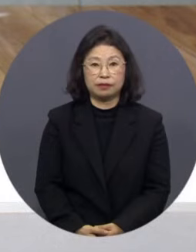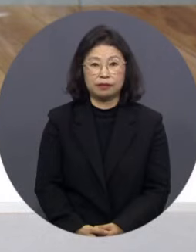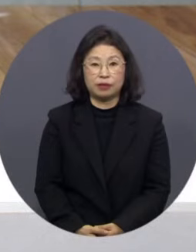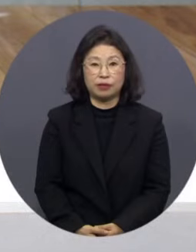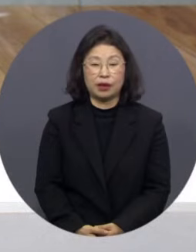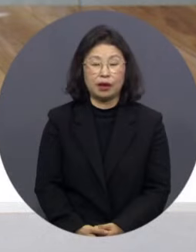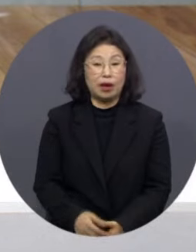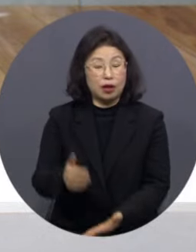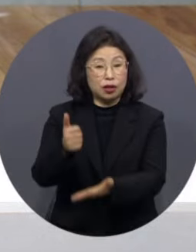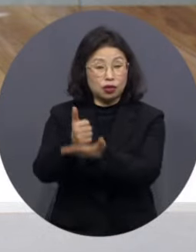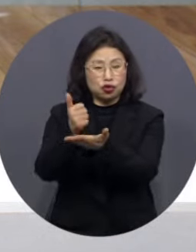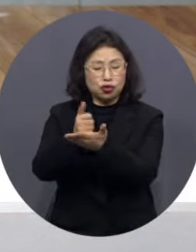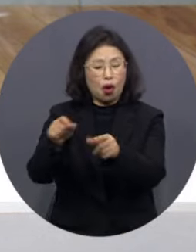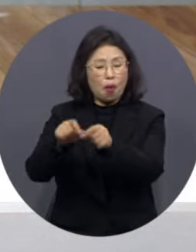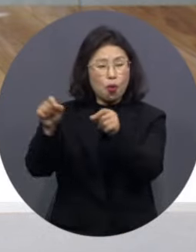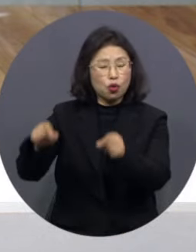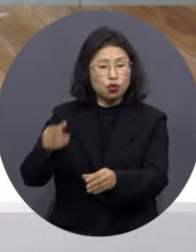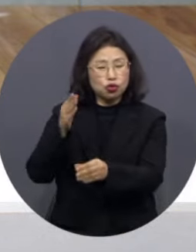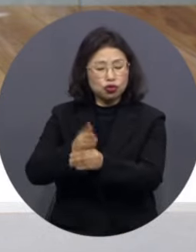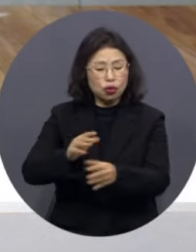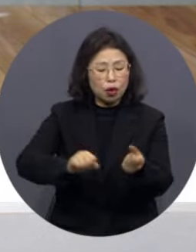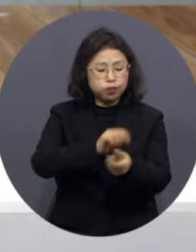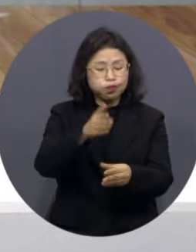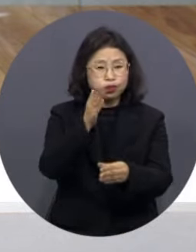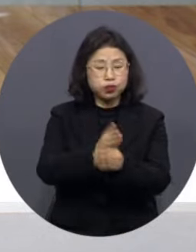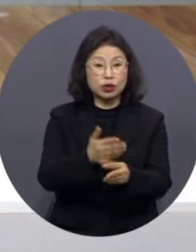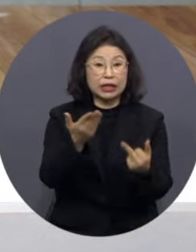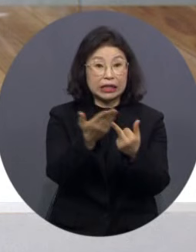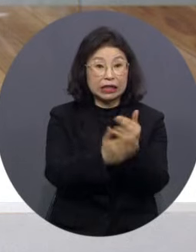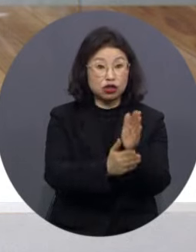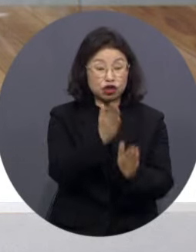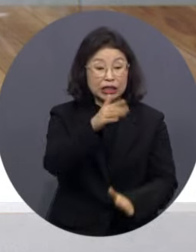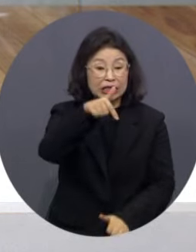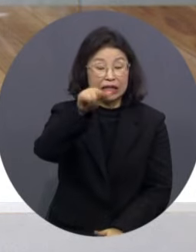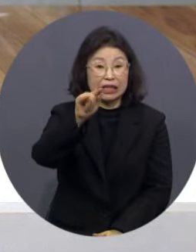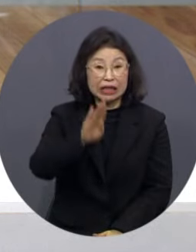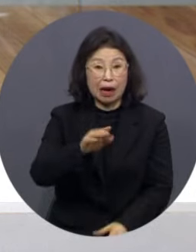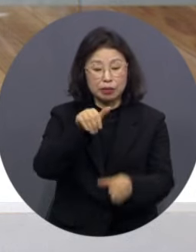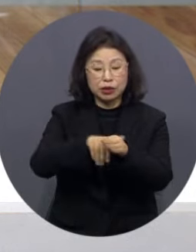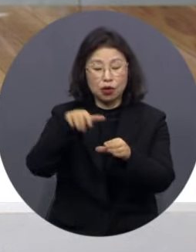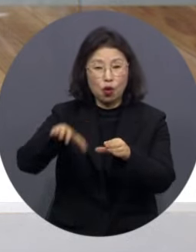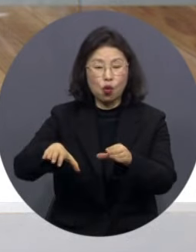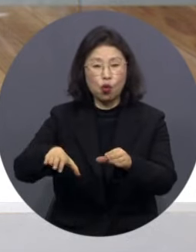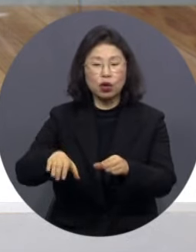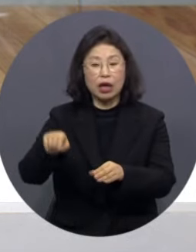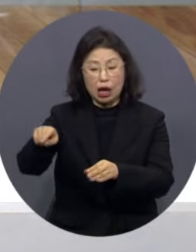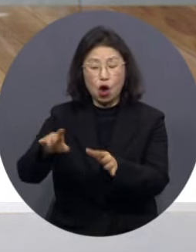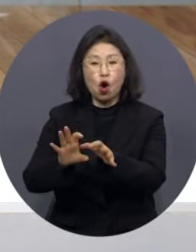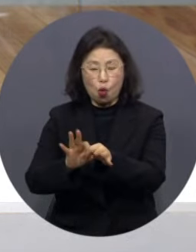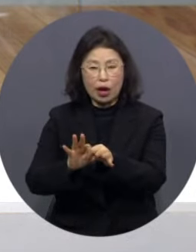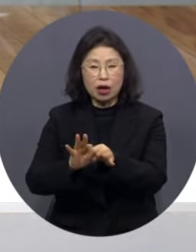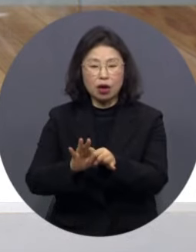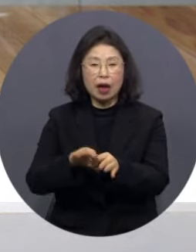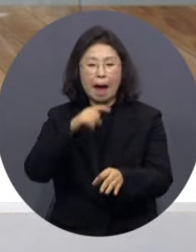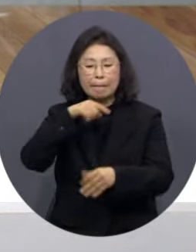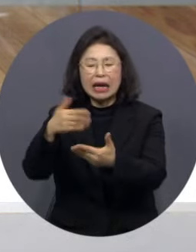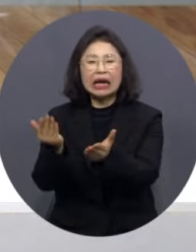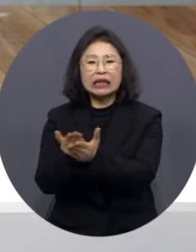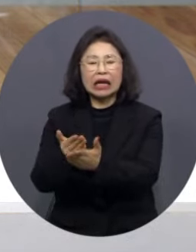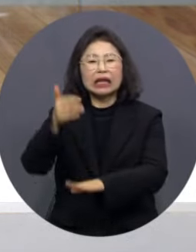공천이 보류되면서 논란이 컸던 제주시 갑선 거구에 국민의 힘이 결국 전략 공천